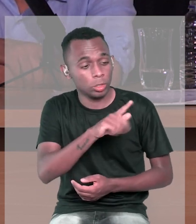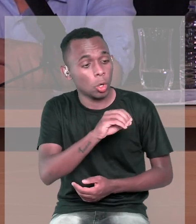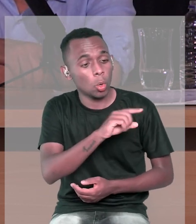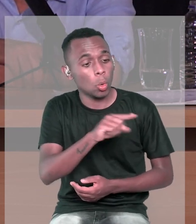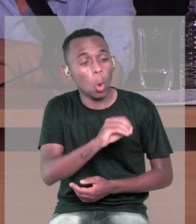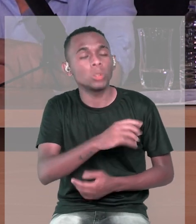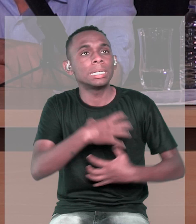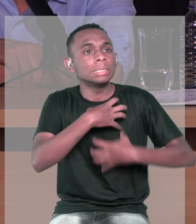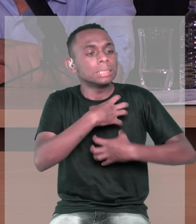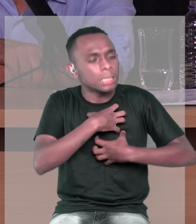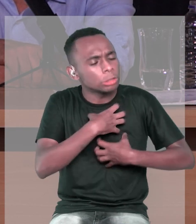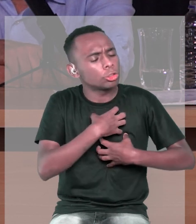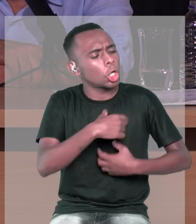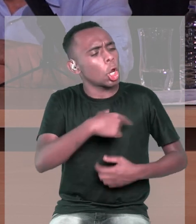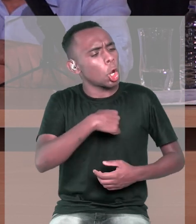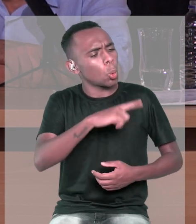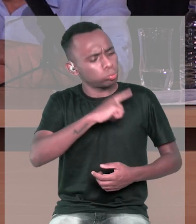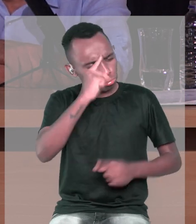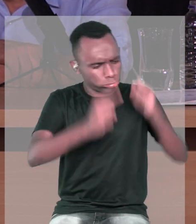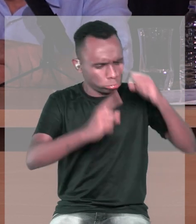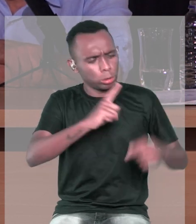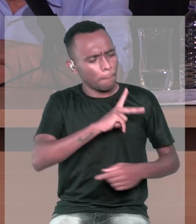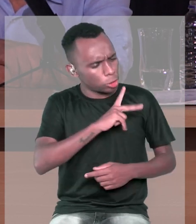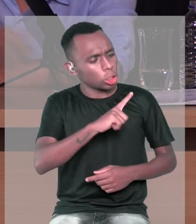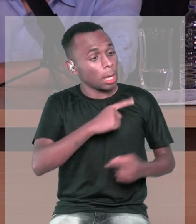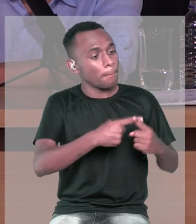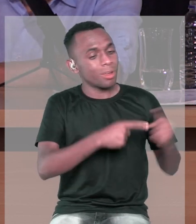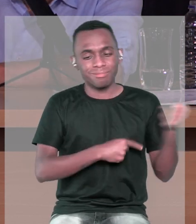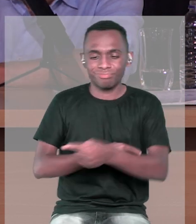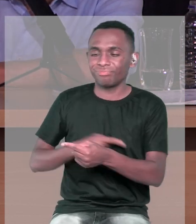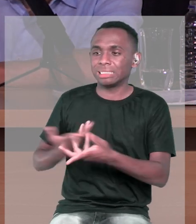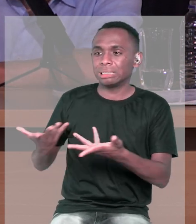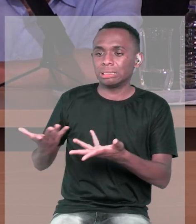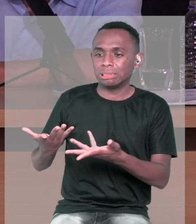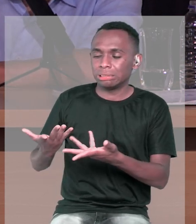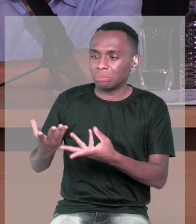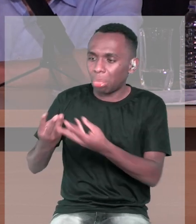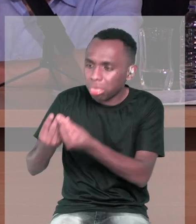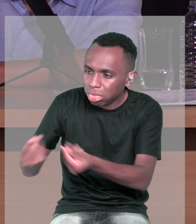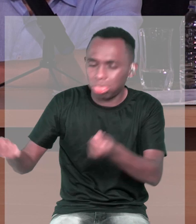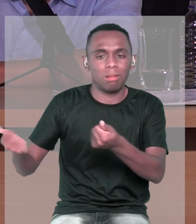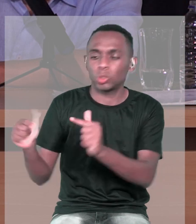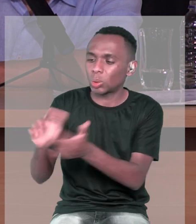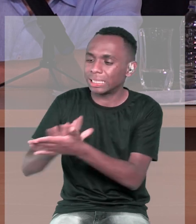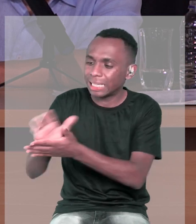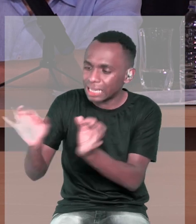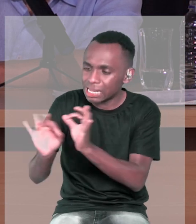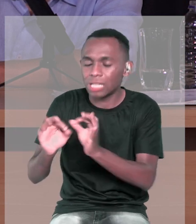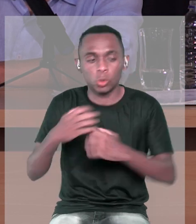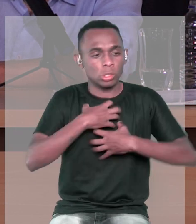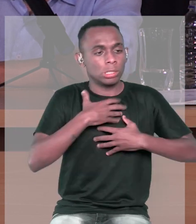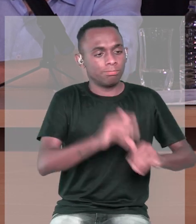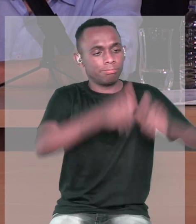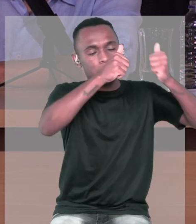proprietário graças à miséria do outro. C'est-à-dire que au fond, les pauvres servent